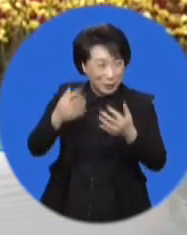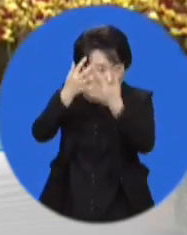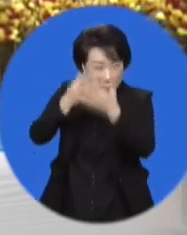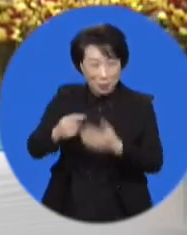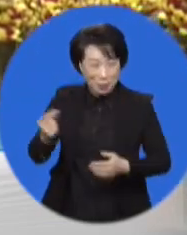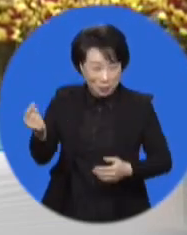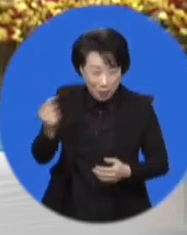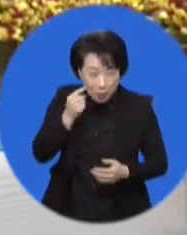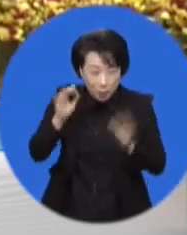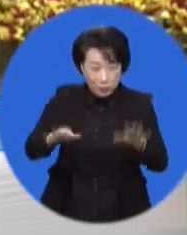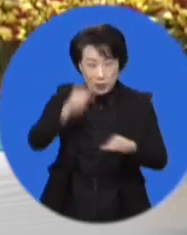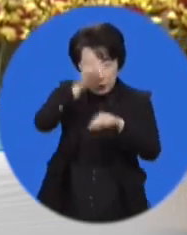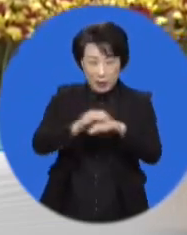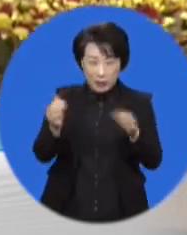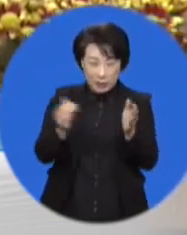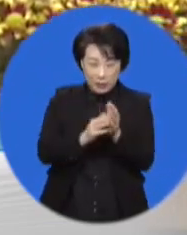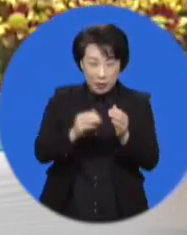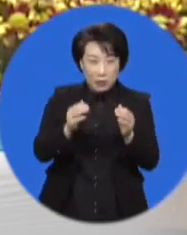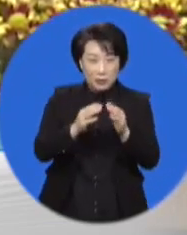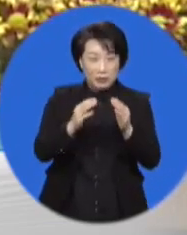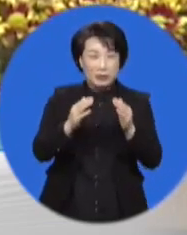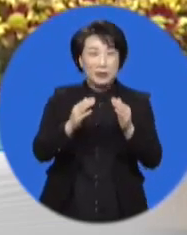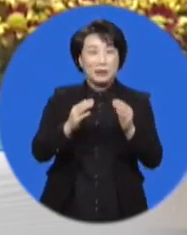또 금세 스마트폰 꺼내서